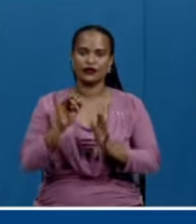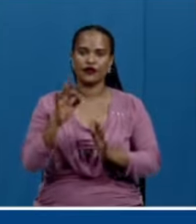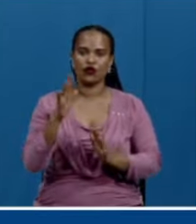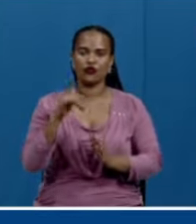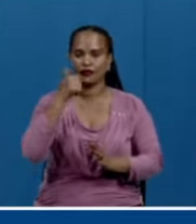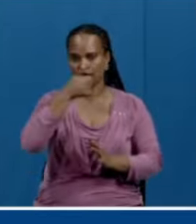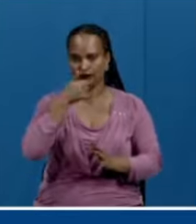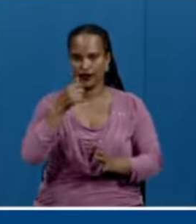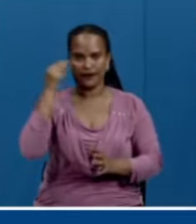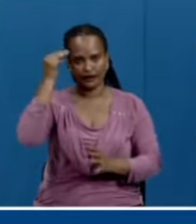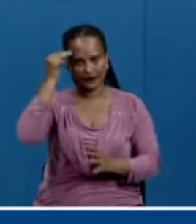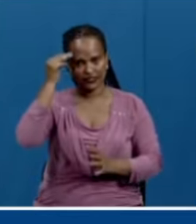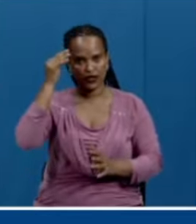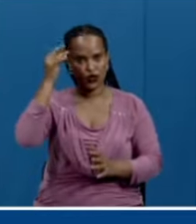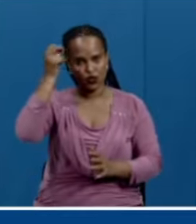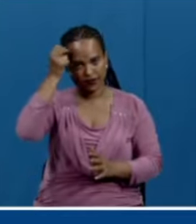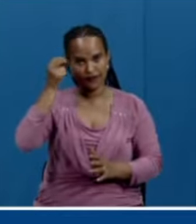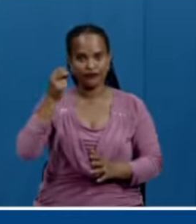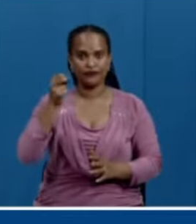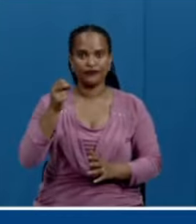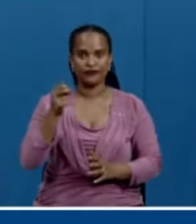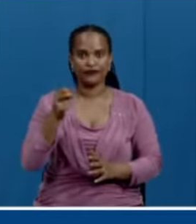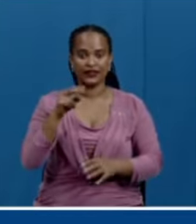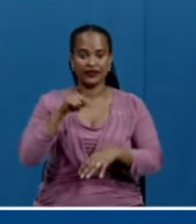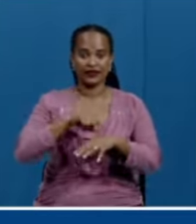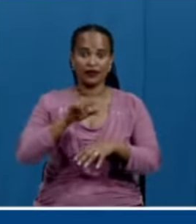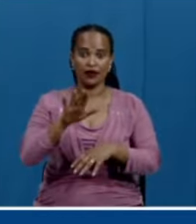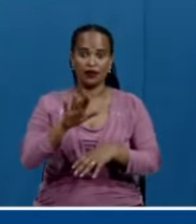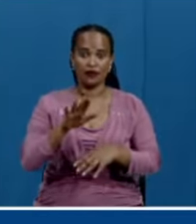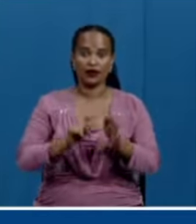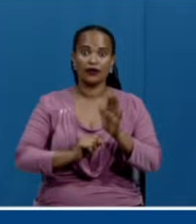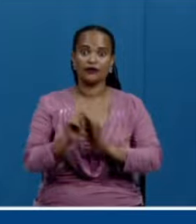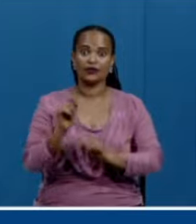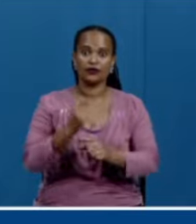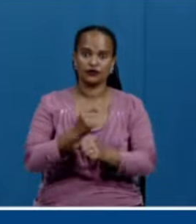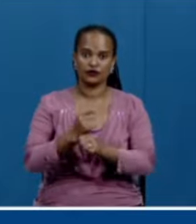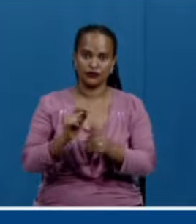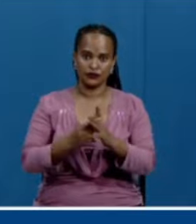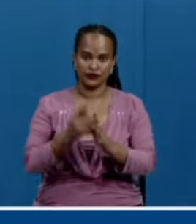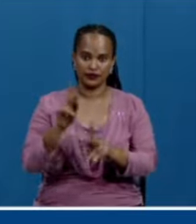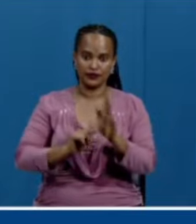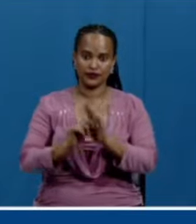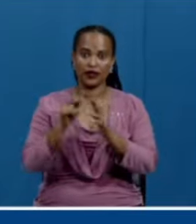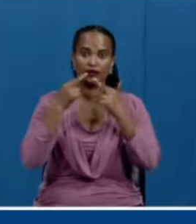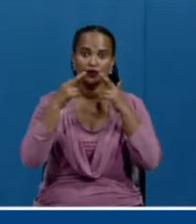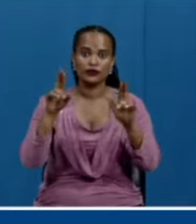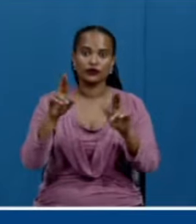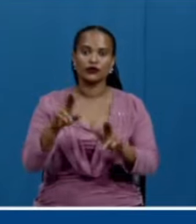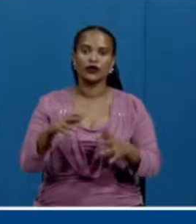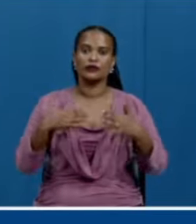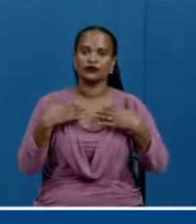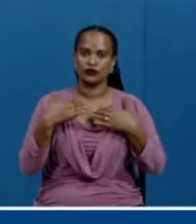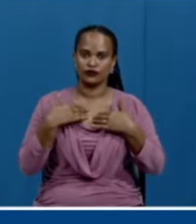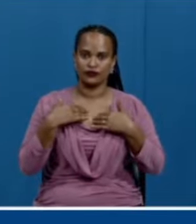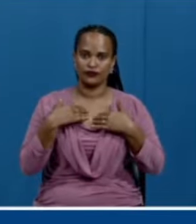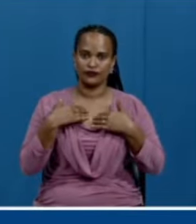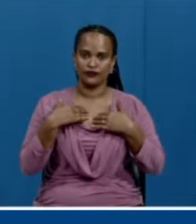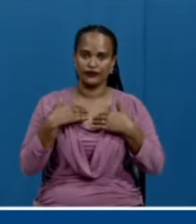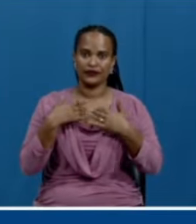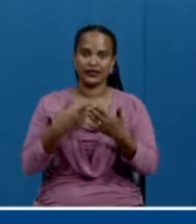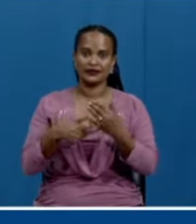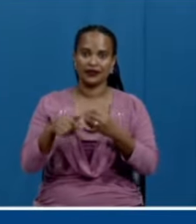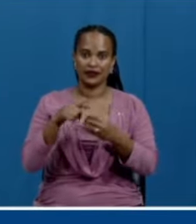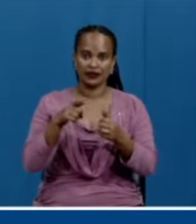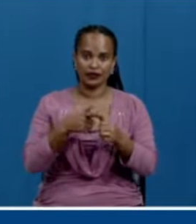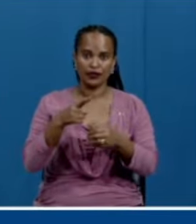ሳፋሪኮም ኢትዮጵያ ሚስተር ዊም ቫለንፑት ትካሎም ኣብ ትግራይ ስርሑ ምጅማሩ ንህዝቢ ትግራይ እንተብስሩ ከም ዝሐጉሶም ብምግላፅ ኣብ ቀዳማይ ዙርያ